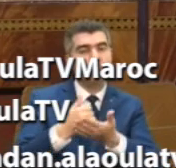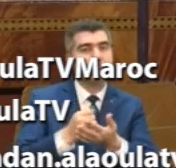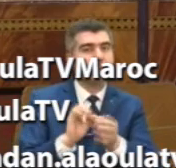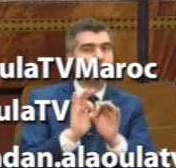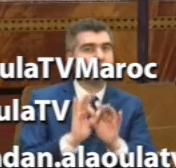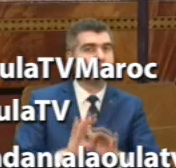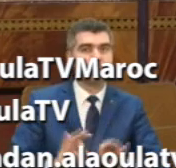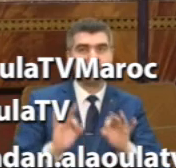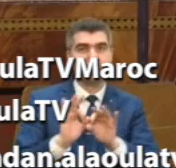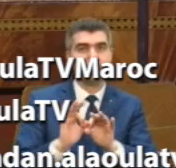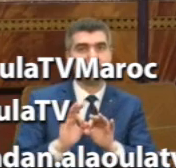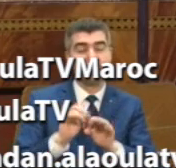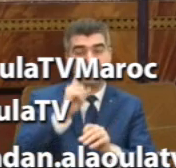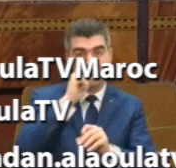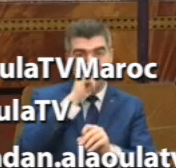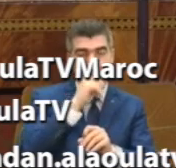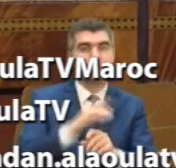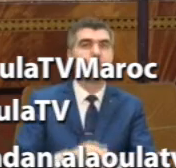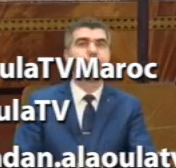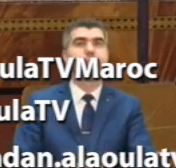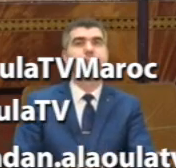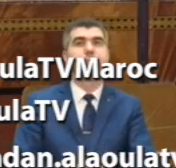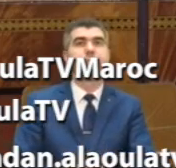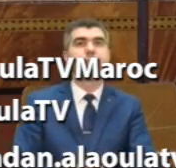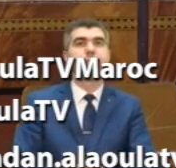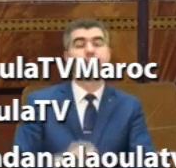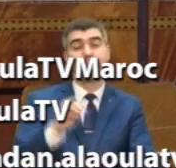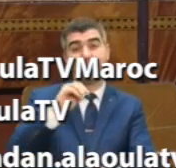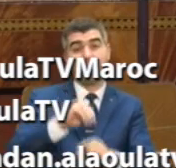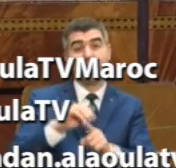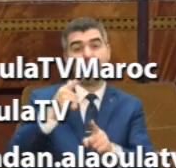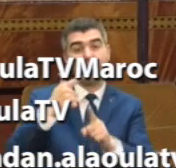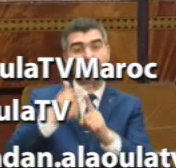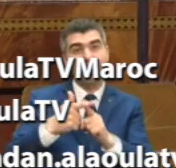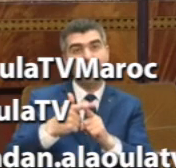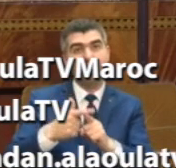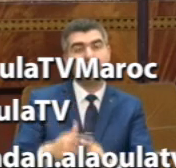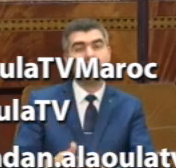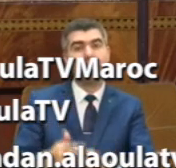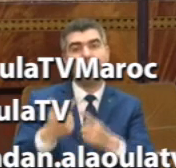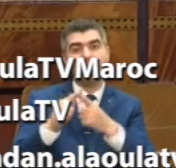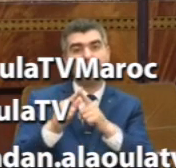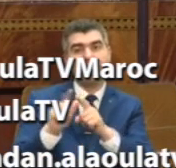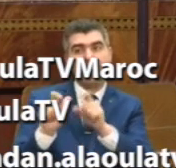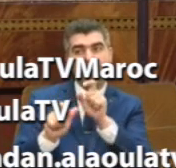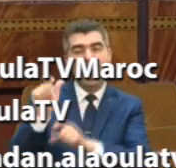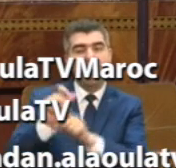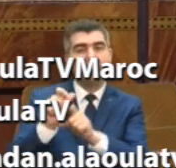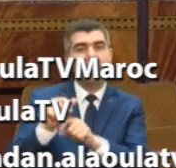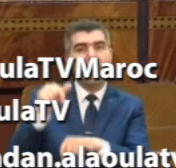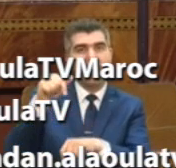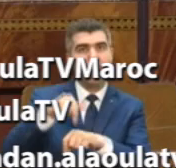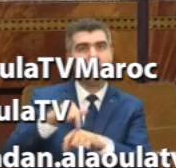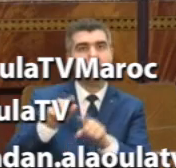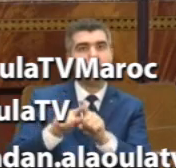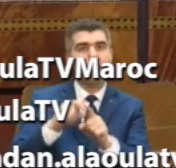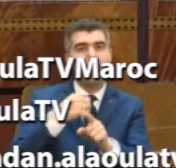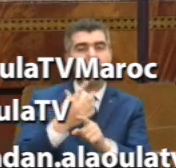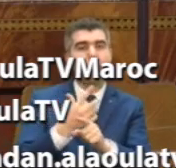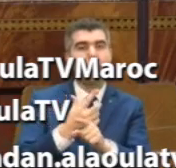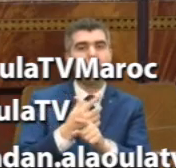الظروف الحالية؟ وأيضا بالإضافة أن هناك فئات أخرى، القوات